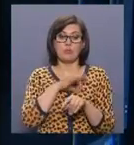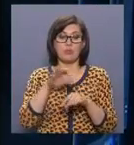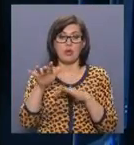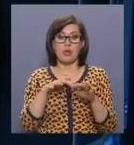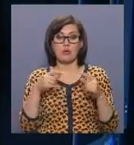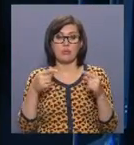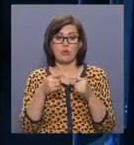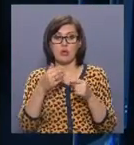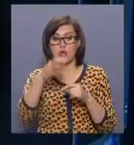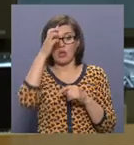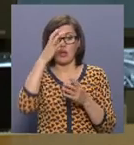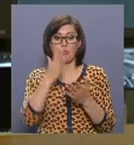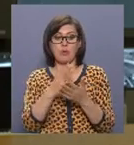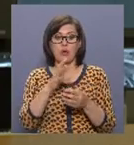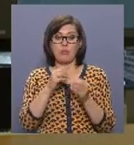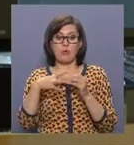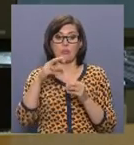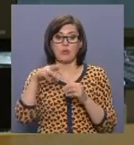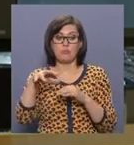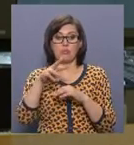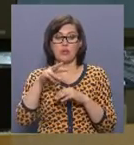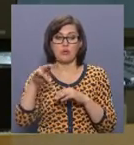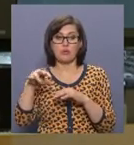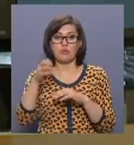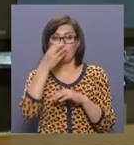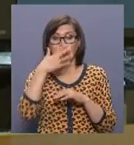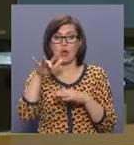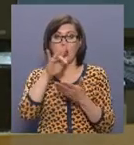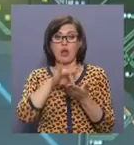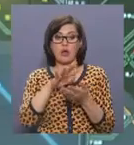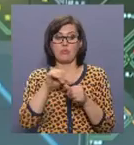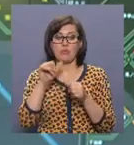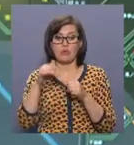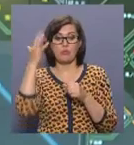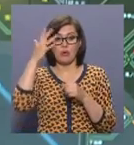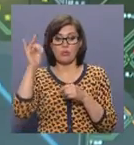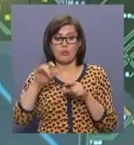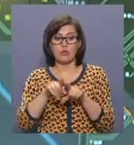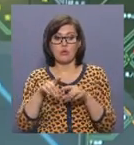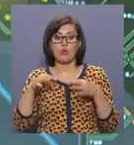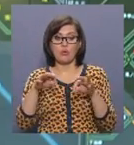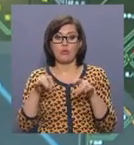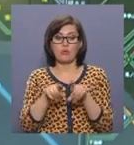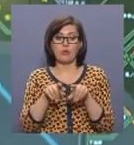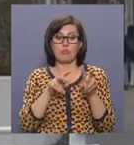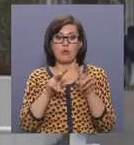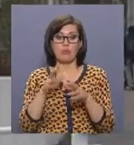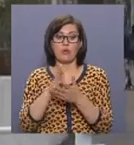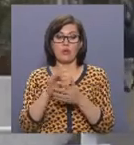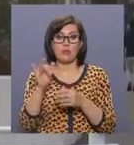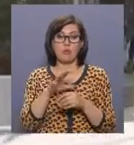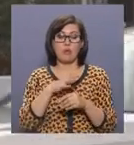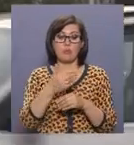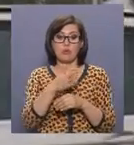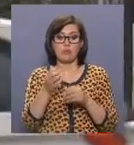асырған дәл осы ел болып тұр. 15 миллион халқы бар Токио қаласы аса мұқият ойластырылған көлік жүйесінің бақылауында. Тіпті